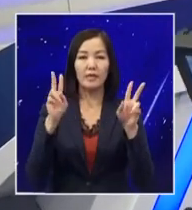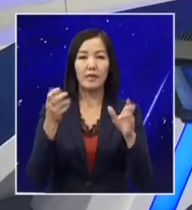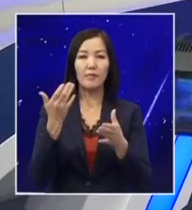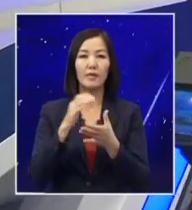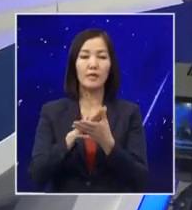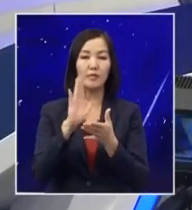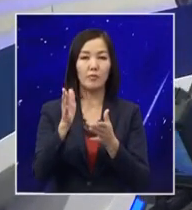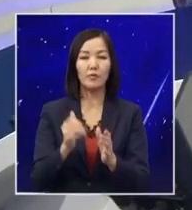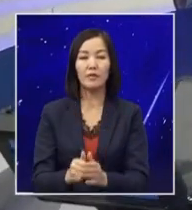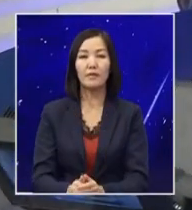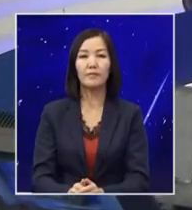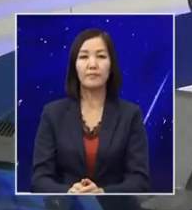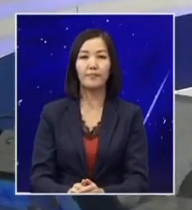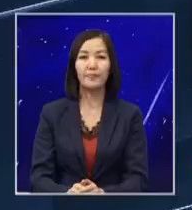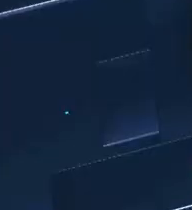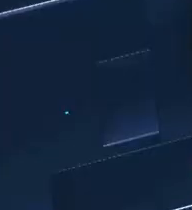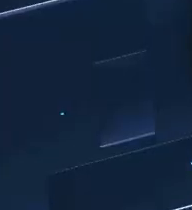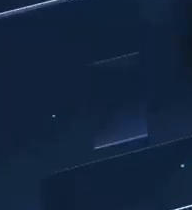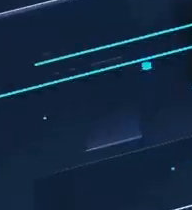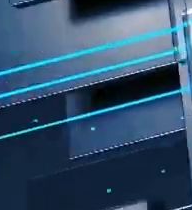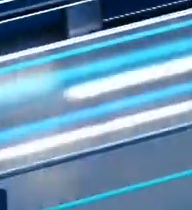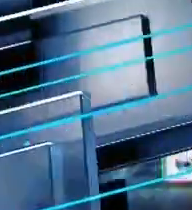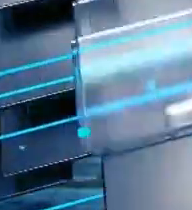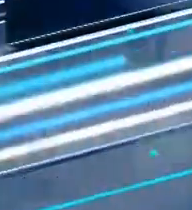қызы. Алдымен аңдатпа.